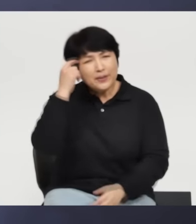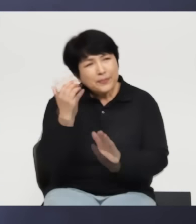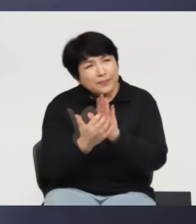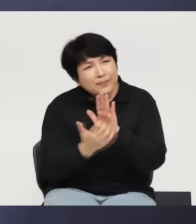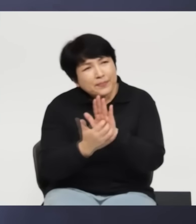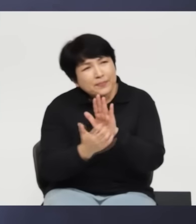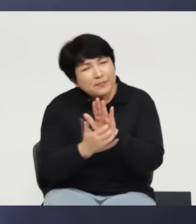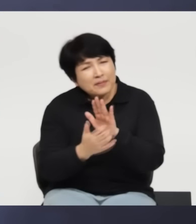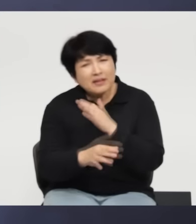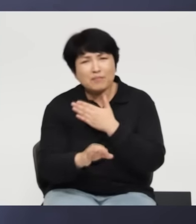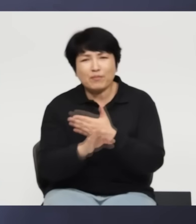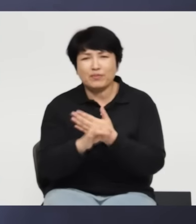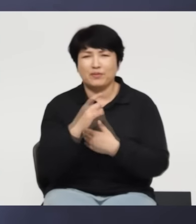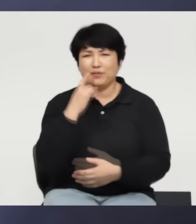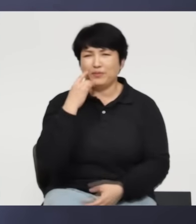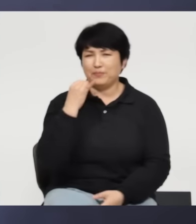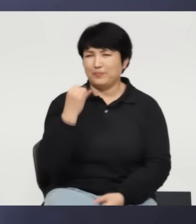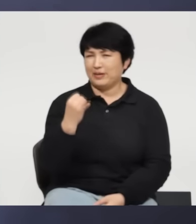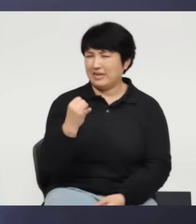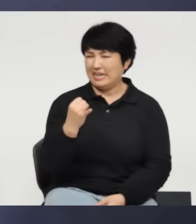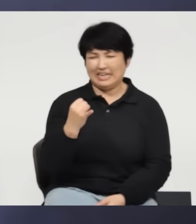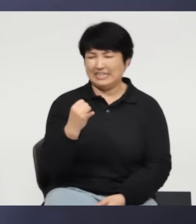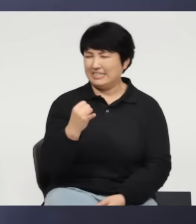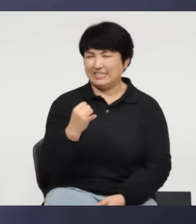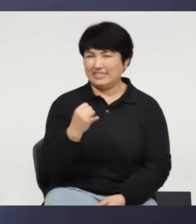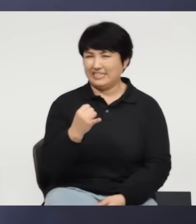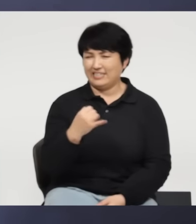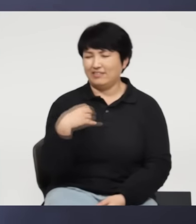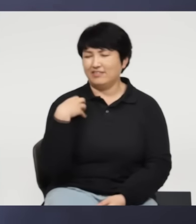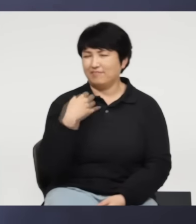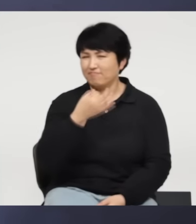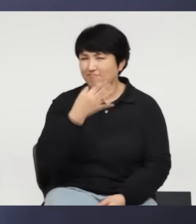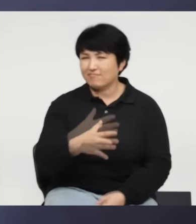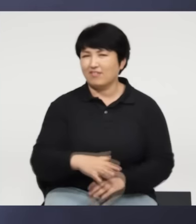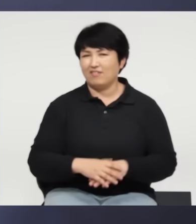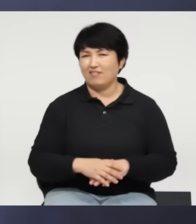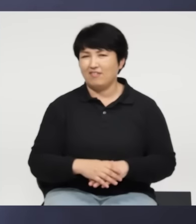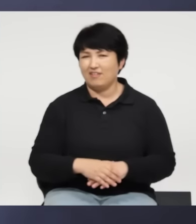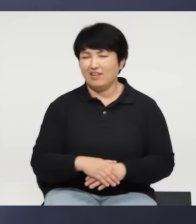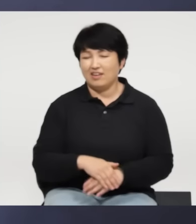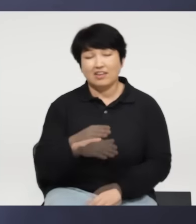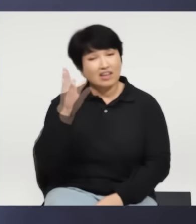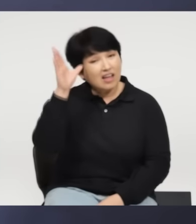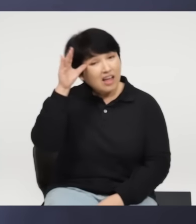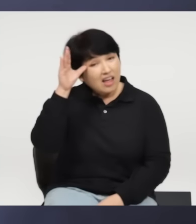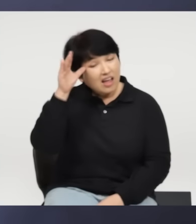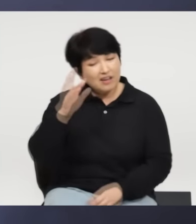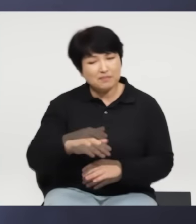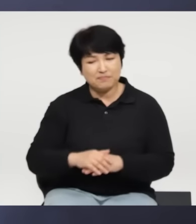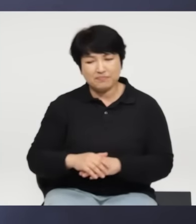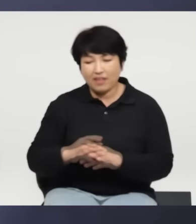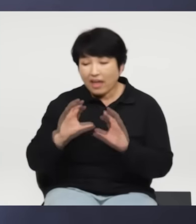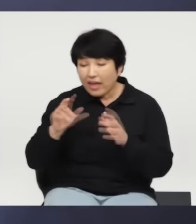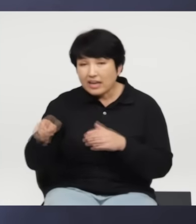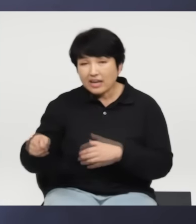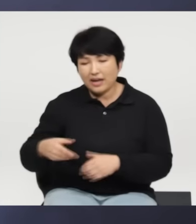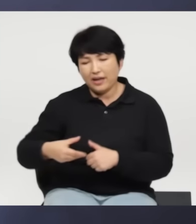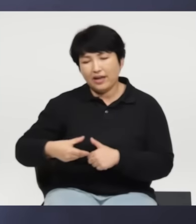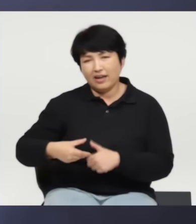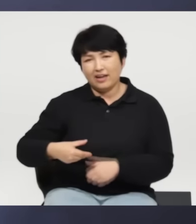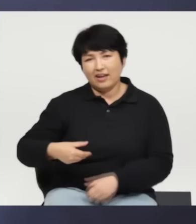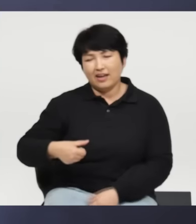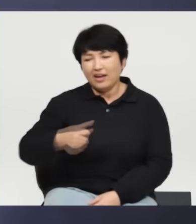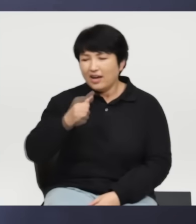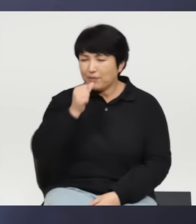그러니까 그런 잔머리 굴리면 엄마가 되기가 어렵습니다. 그 저기 어미개가 새끼가 젖을